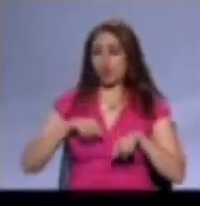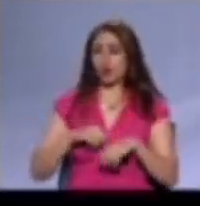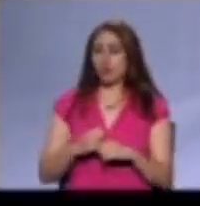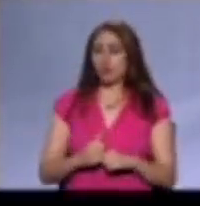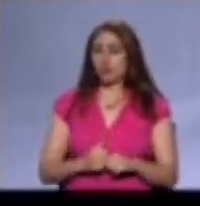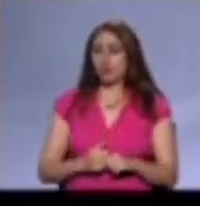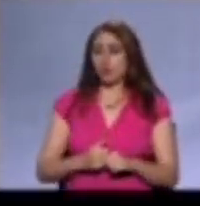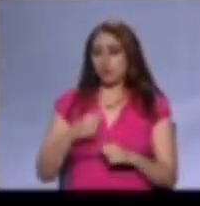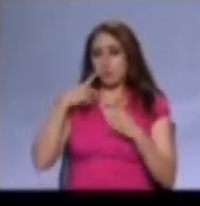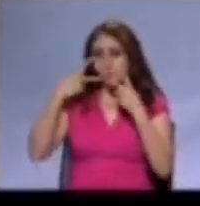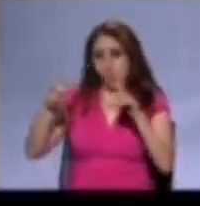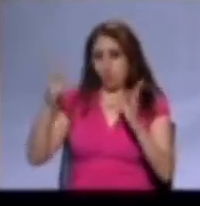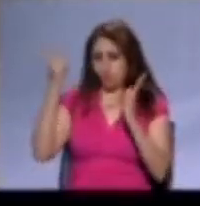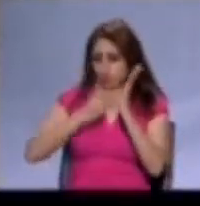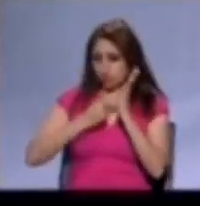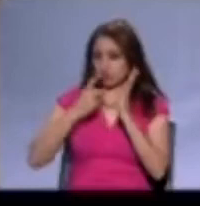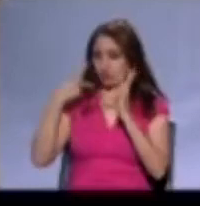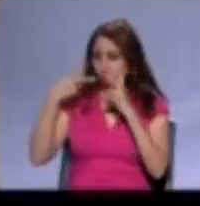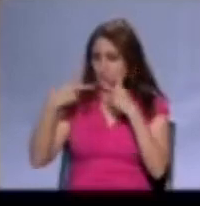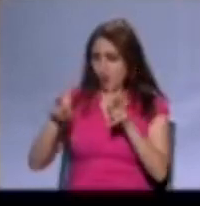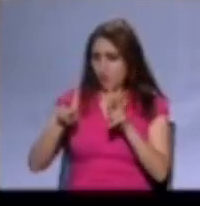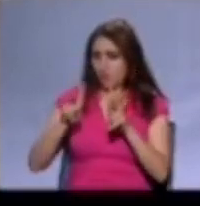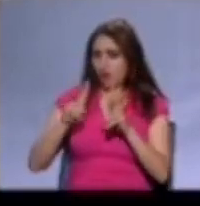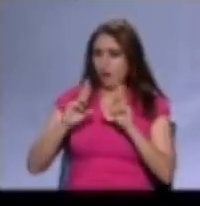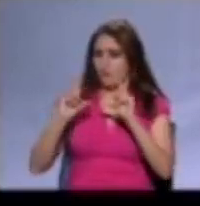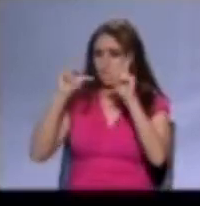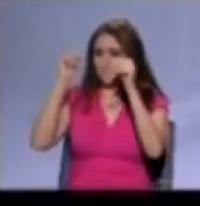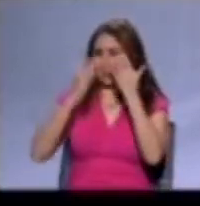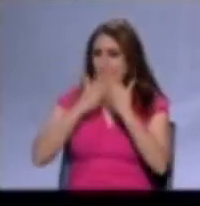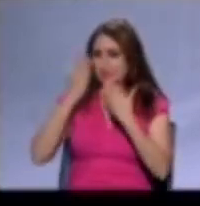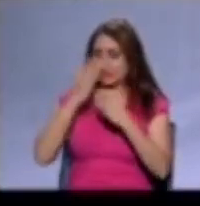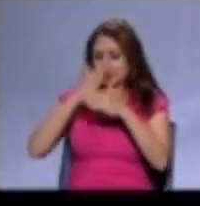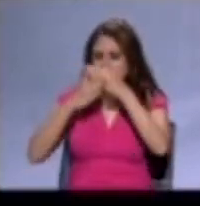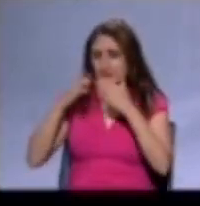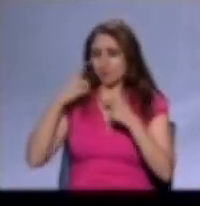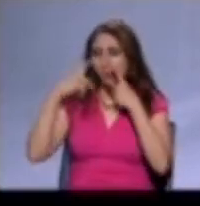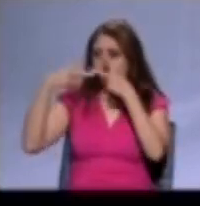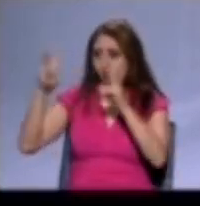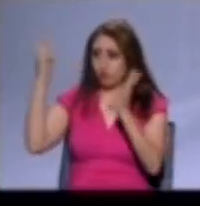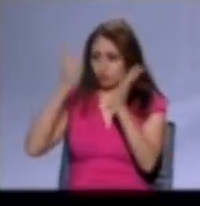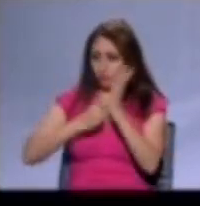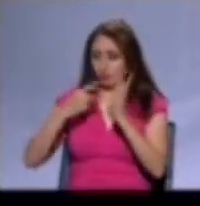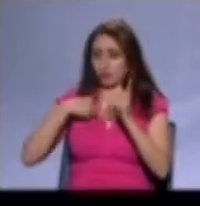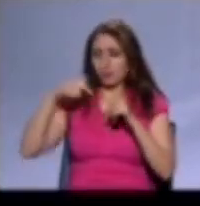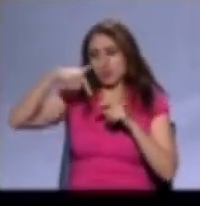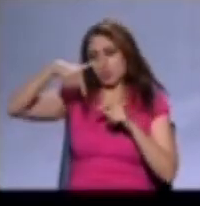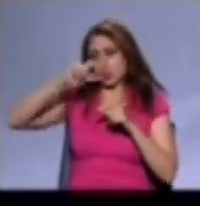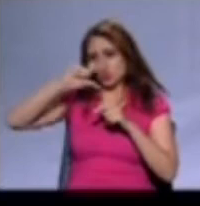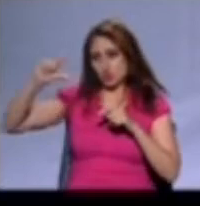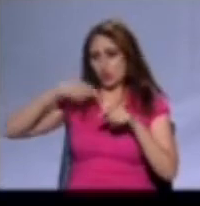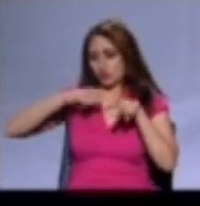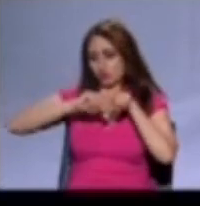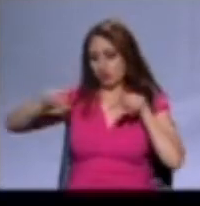بس بموافقة هيئة التخطيط العمراني بتحييز العزبة ودخولها الحيز، وإحنا إن شاء الله في غضون 6 شهور إن شاء الله يتم